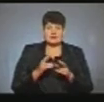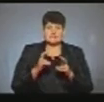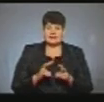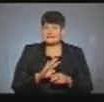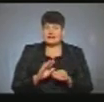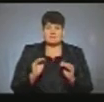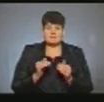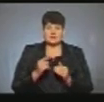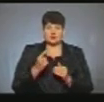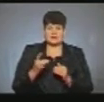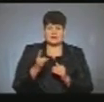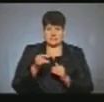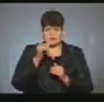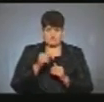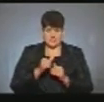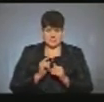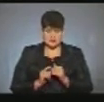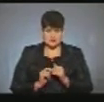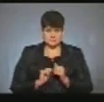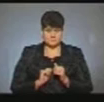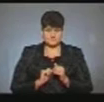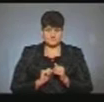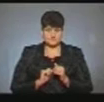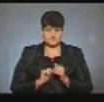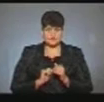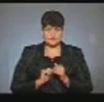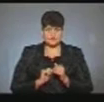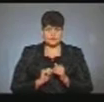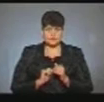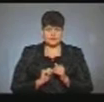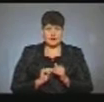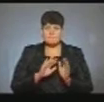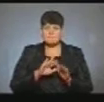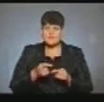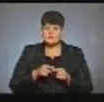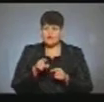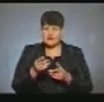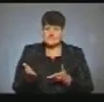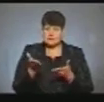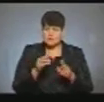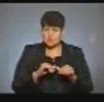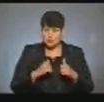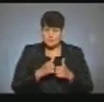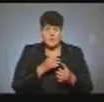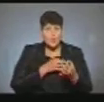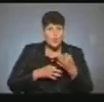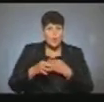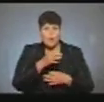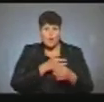рідше одного разу в місяць. Не рідше одного разу в місяць. Після цього вас запросять на цю комісію,